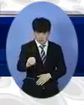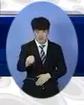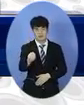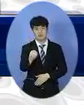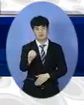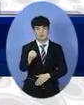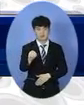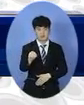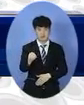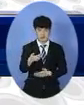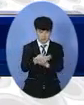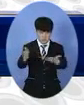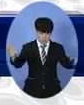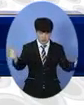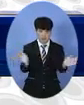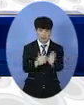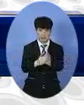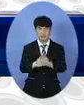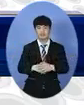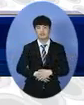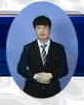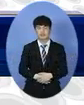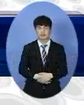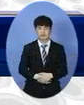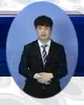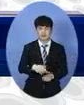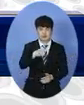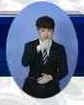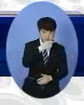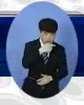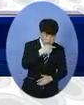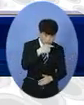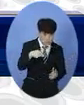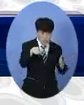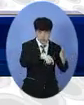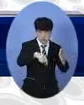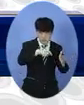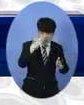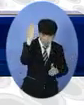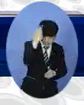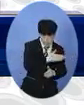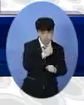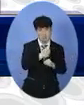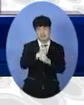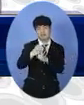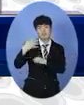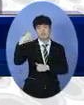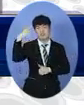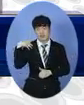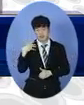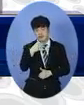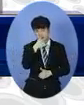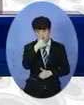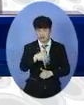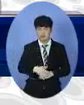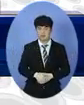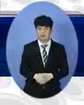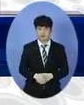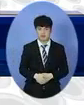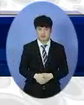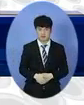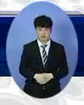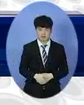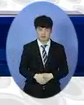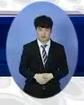길러 무상으로 분양받아 방류한 토종 참깨는 물속의 청소꾼 역할을 한다고 하는데요. 북면은 참깨를 통해